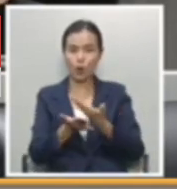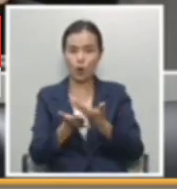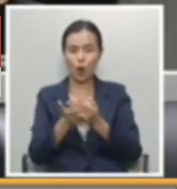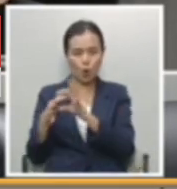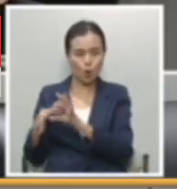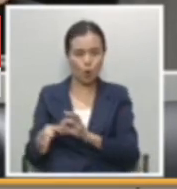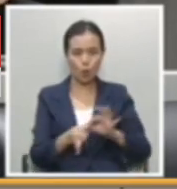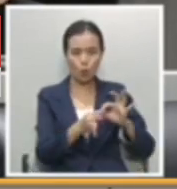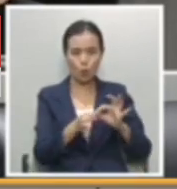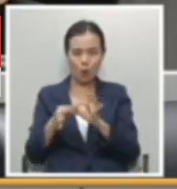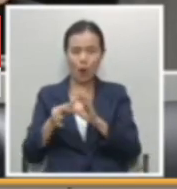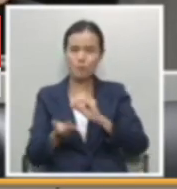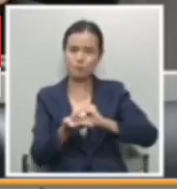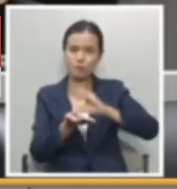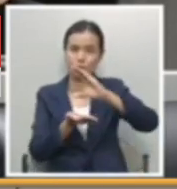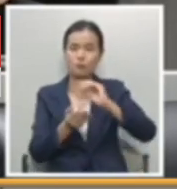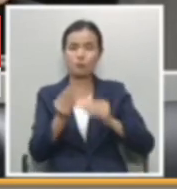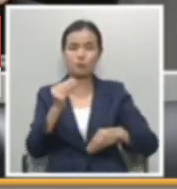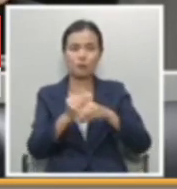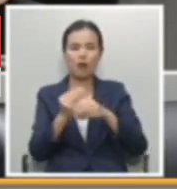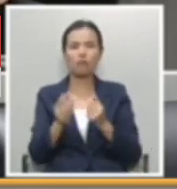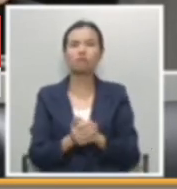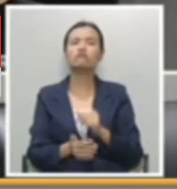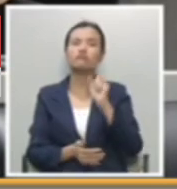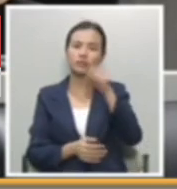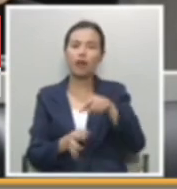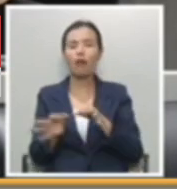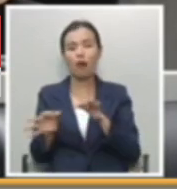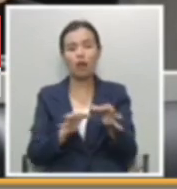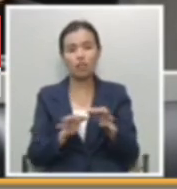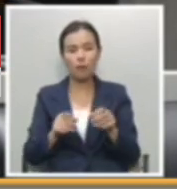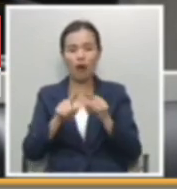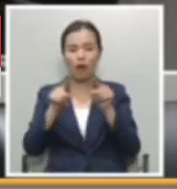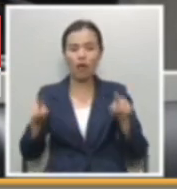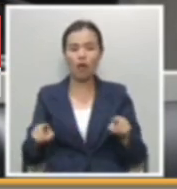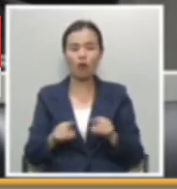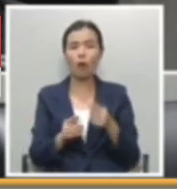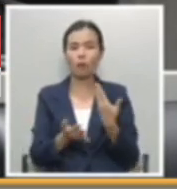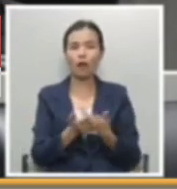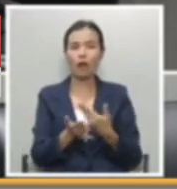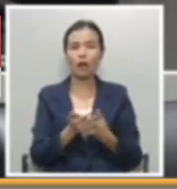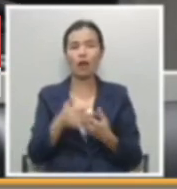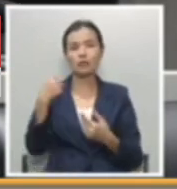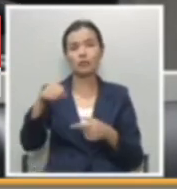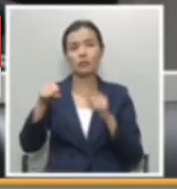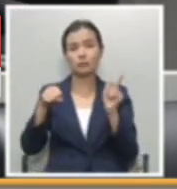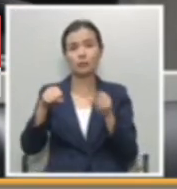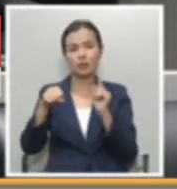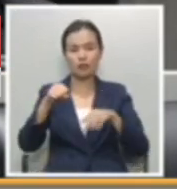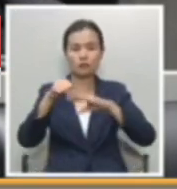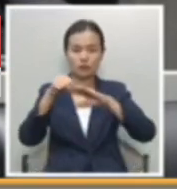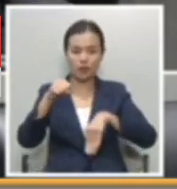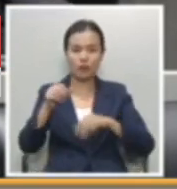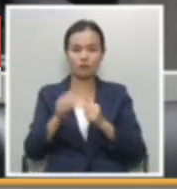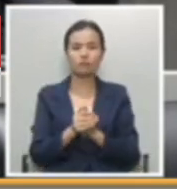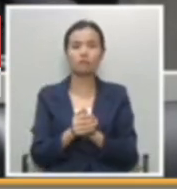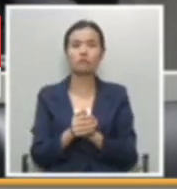ขึ้นมากแน่นอนครับท่านอาจจะอ้างว่าอยู่ในกรอบวินัยทางการเงินการคลังที่บอกว่าไม่ให้เกิน 10% 10% เนี่ยมันอยู่